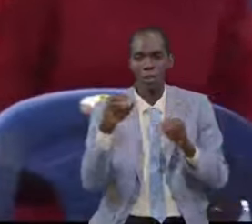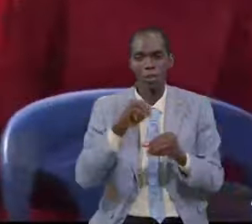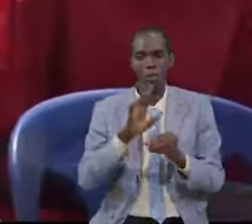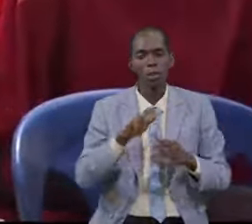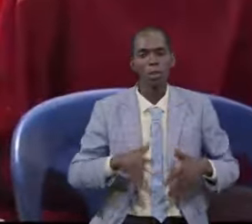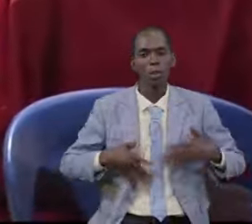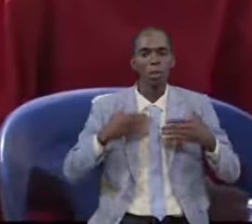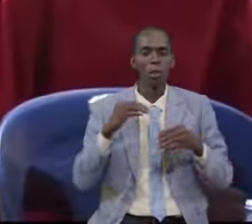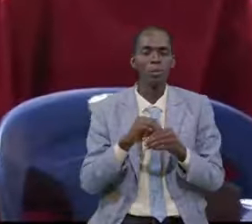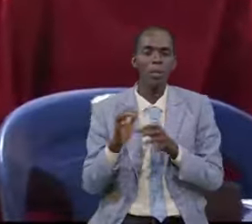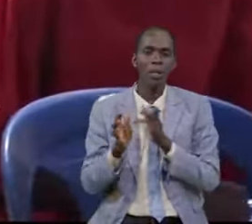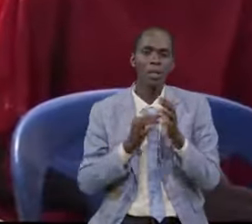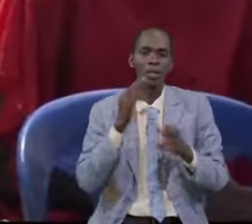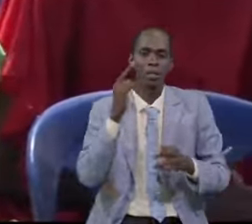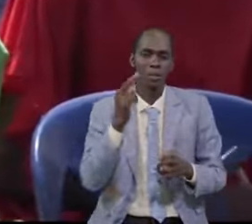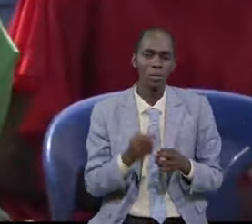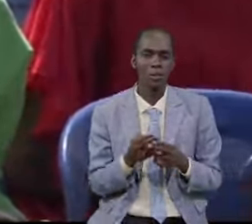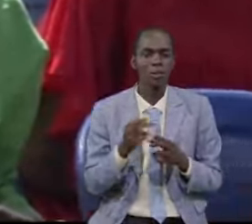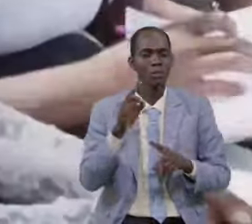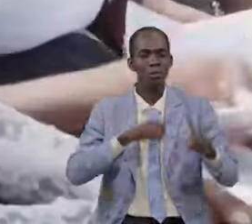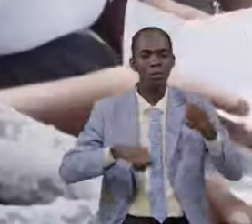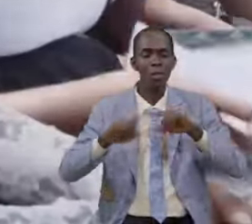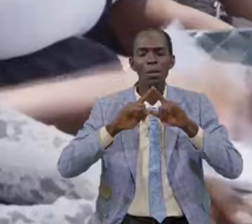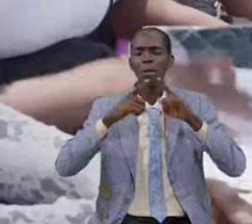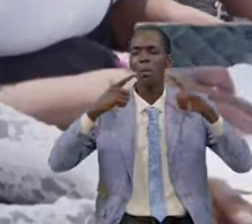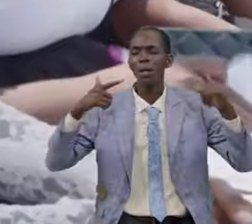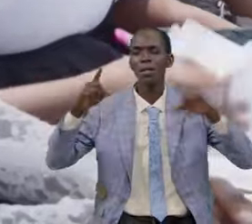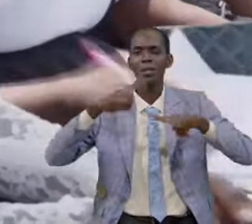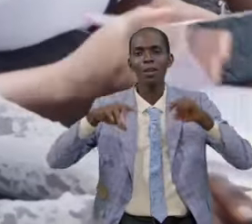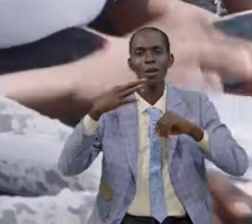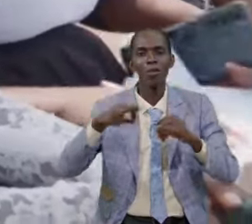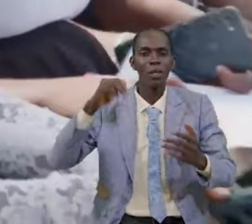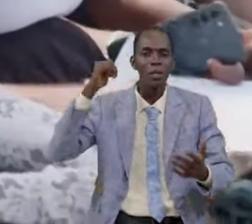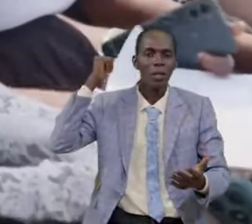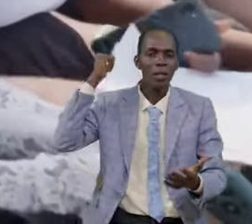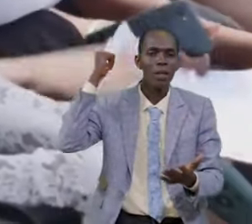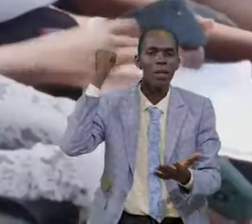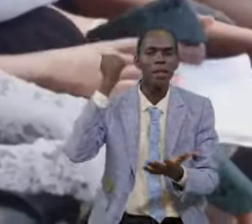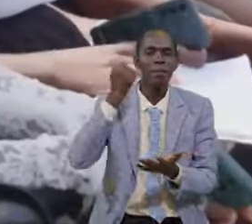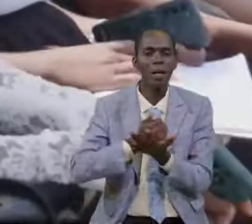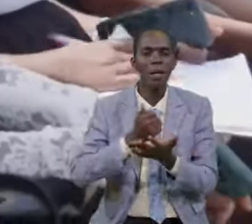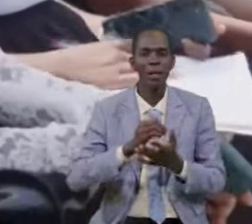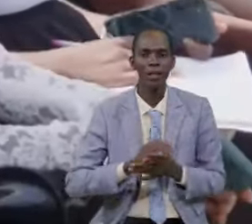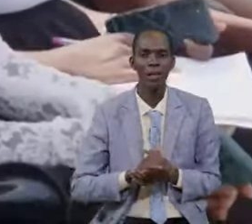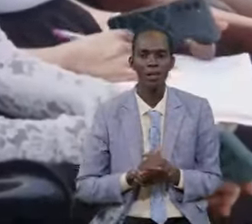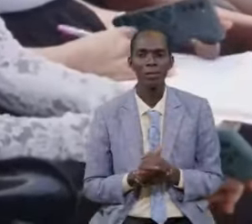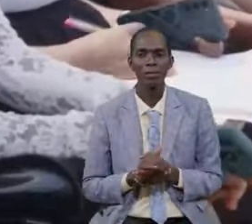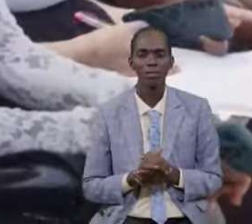au nom de Jésus. Est-ce que j'entends l'amen que j'expirais?